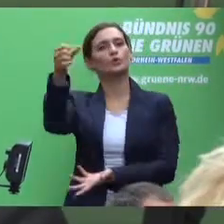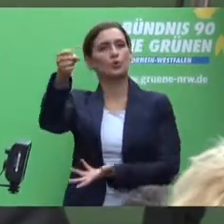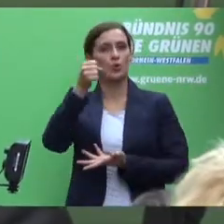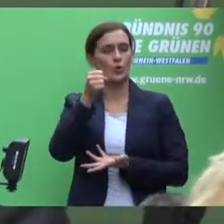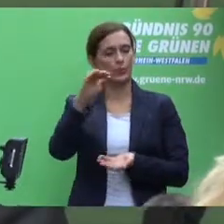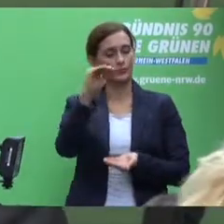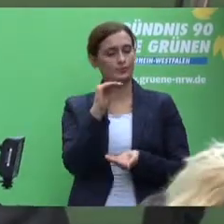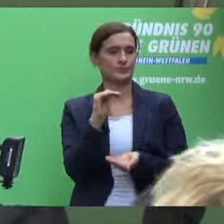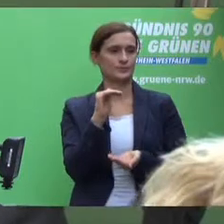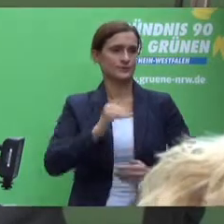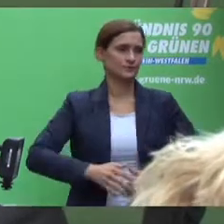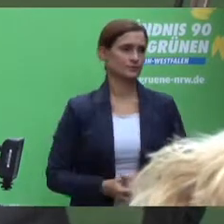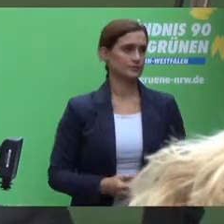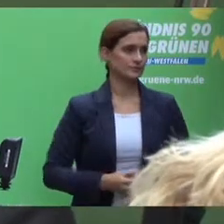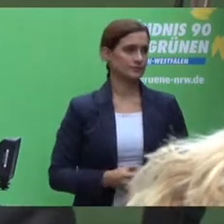Und